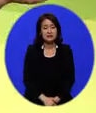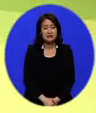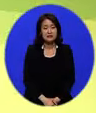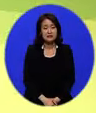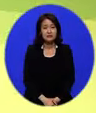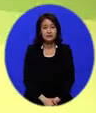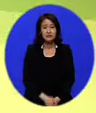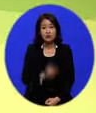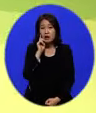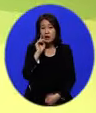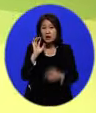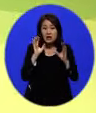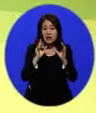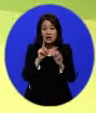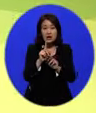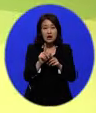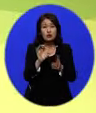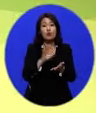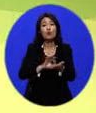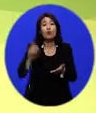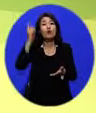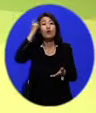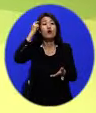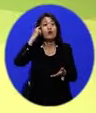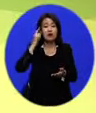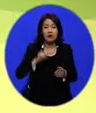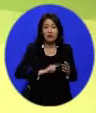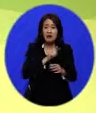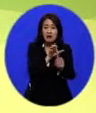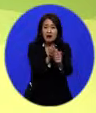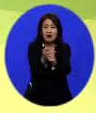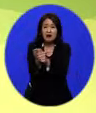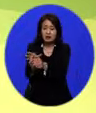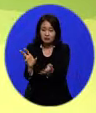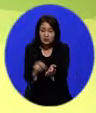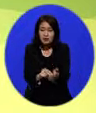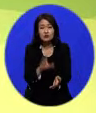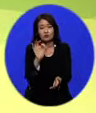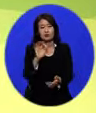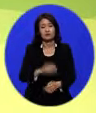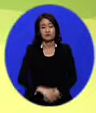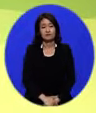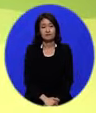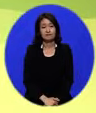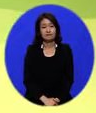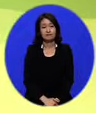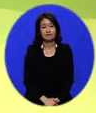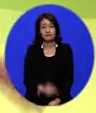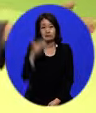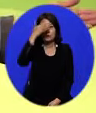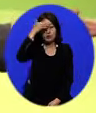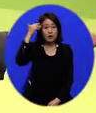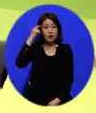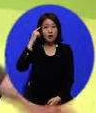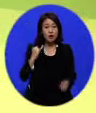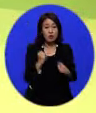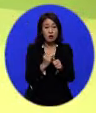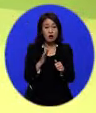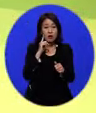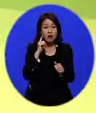왜 아이 하나를 돈덩어리로 보나요? 밖에다 다 맡기려니까 돈덩어리로 보이는 거예요. 젊은이들이 왜 결혼을